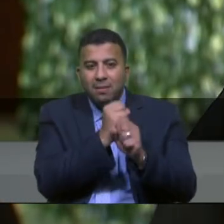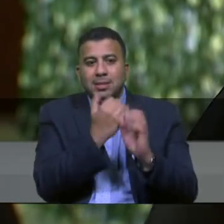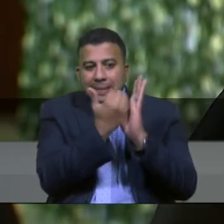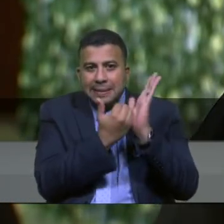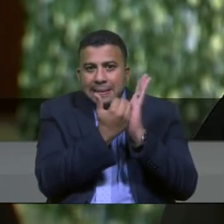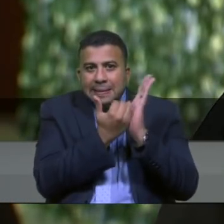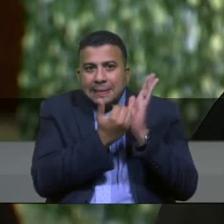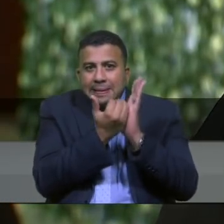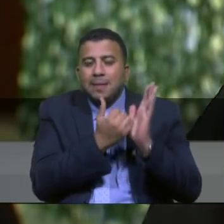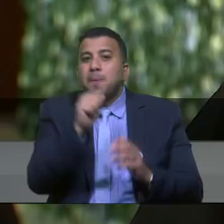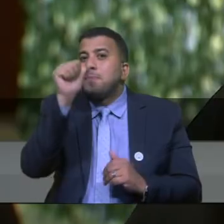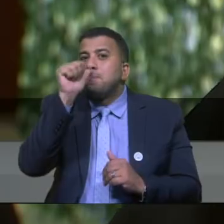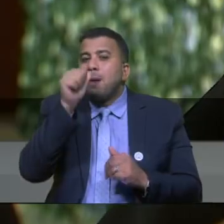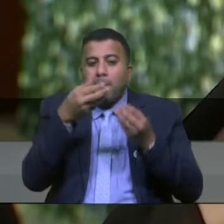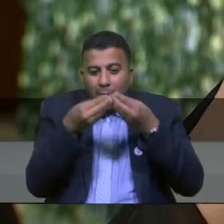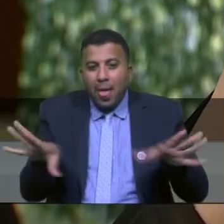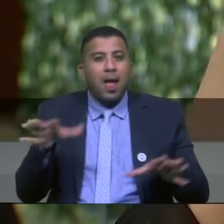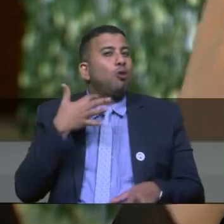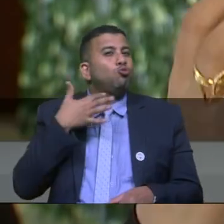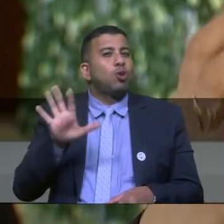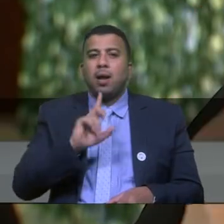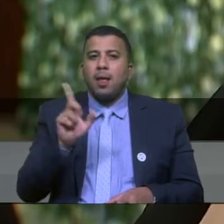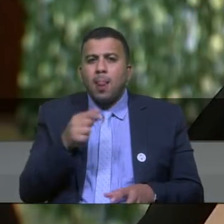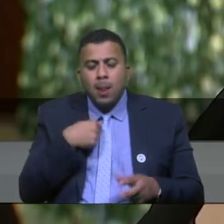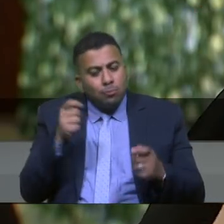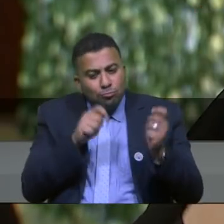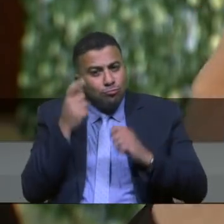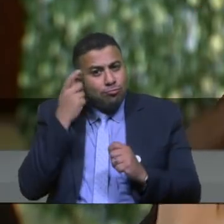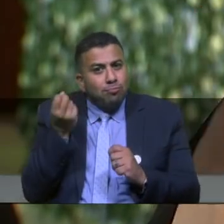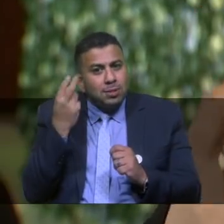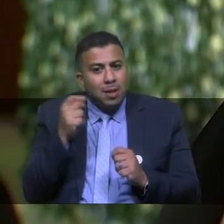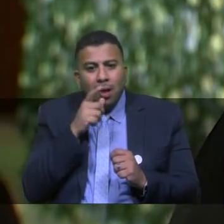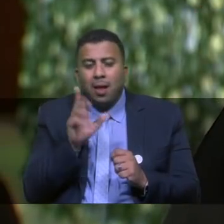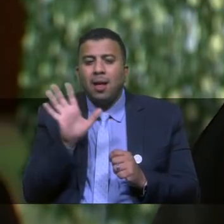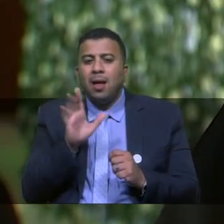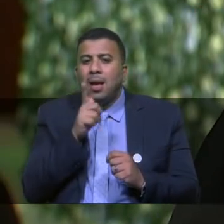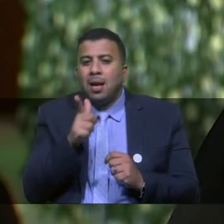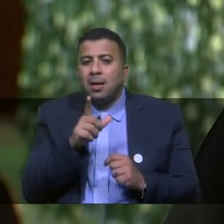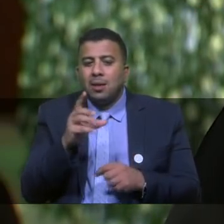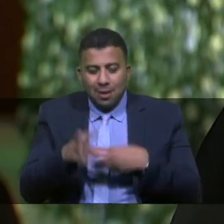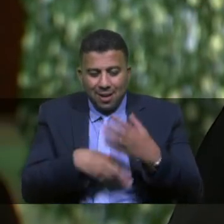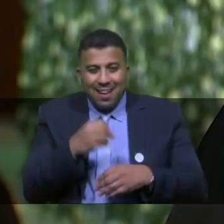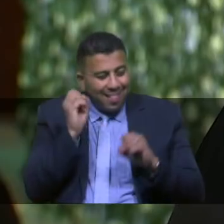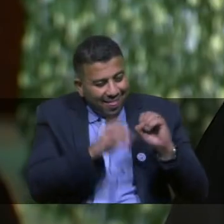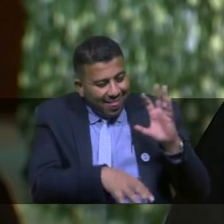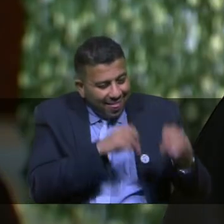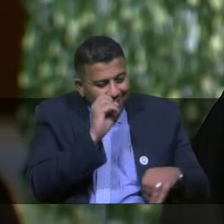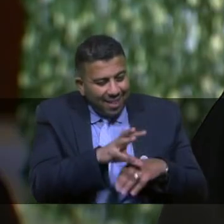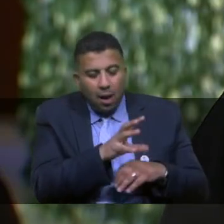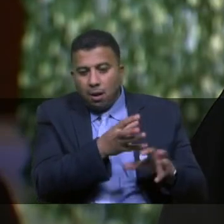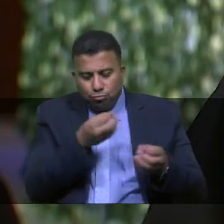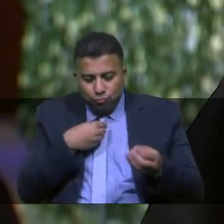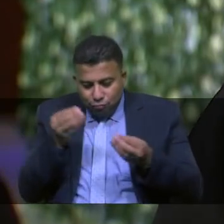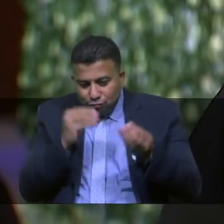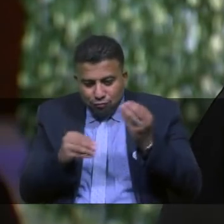من إعادة التدوير، يعني ما حاولنا أن يجيب يعني مثلا تجارب نستخدم فيها آلات وكذا، لا كلها من إعادة التدوير على أساس يسهل على